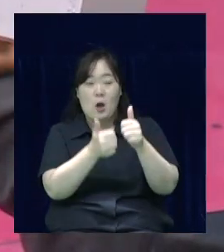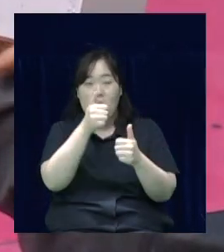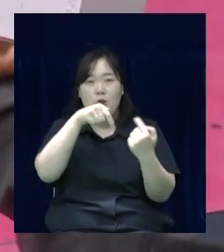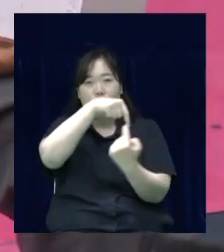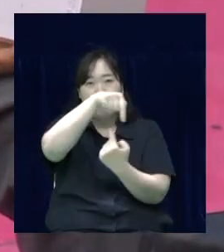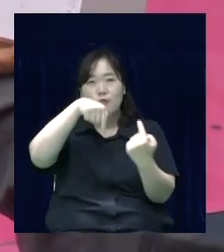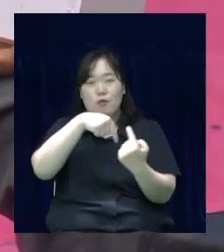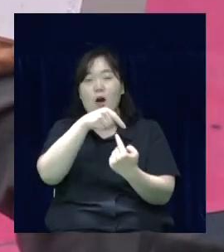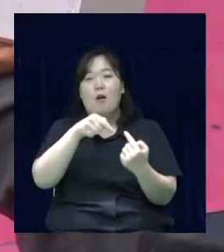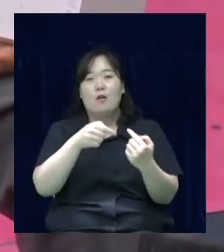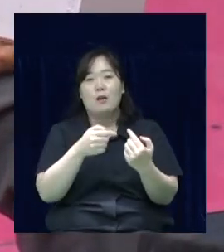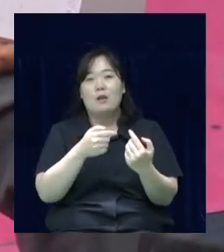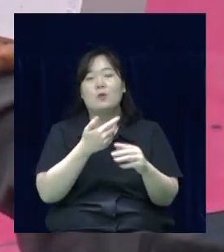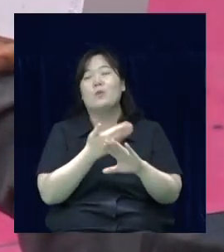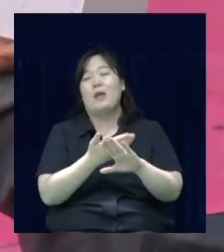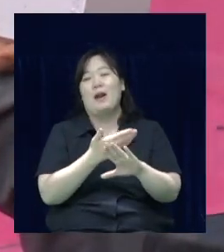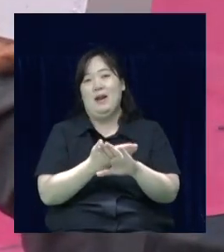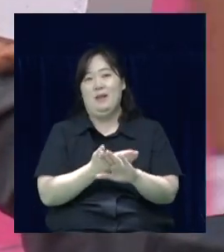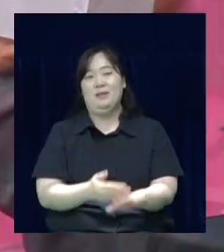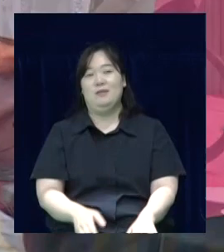바뀌고 있습니다.